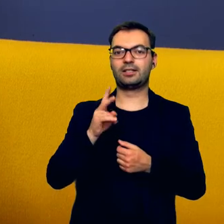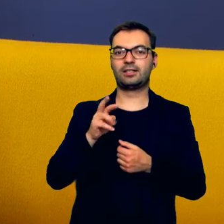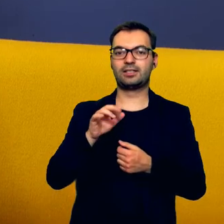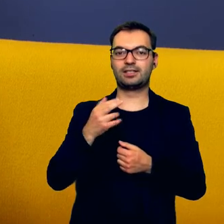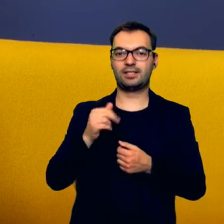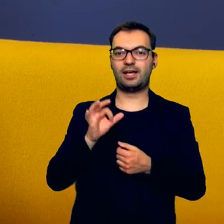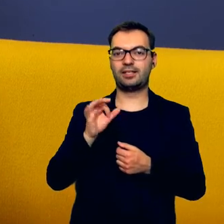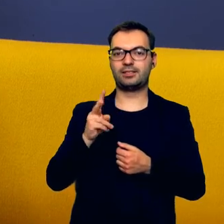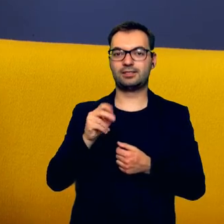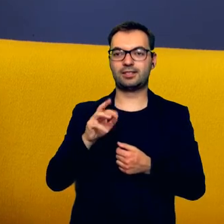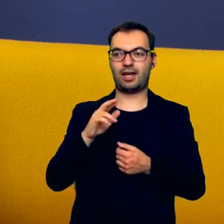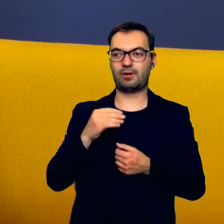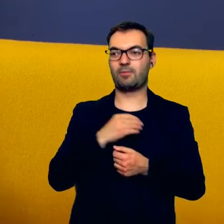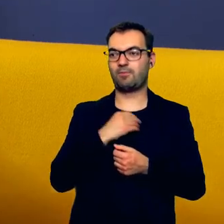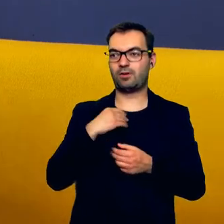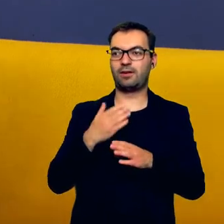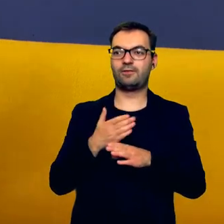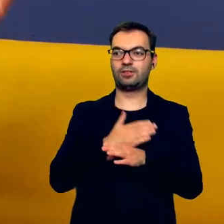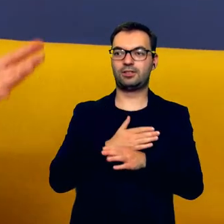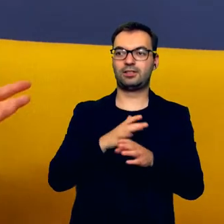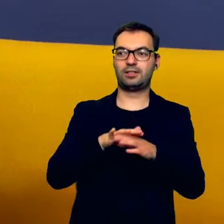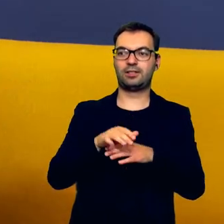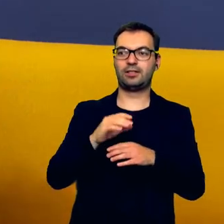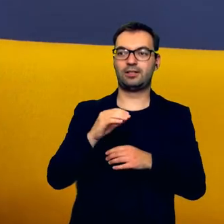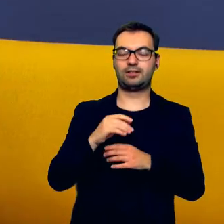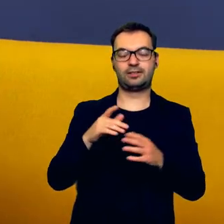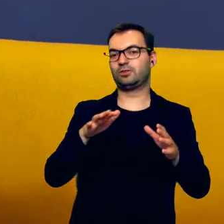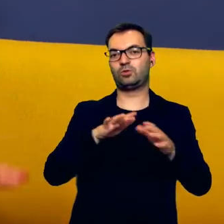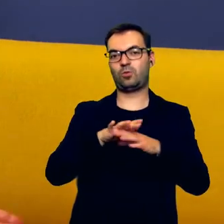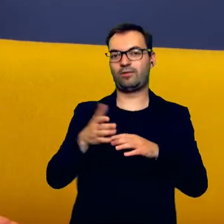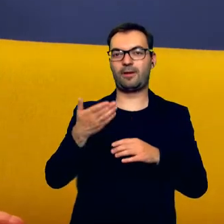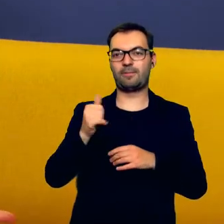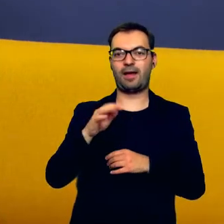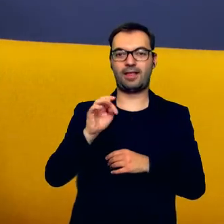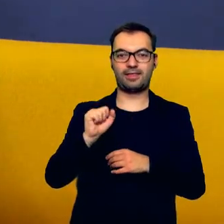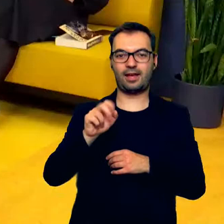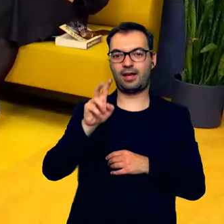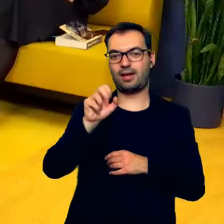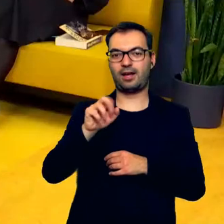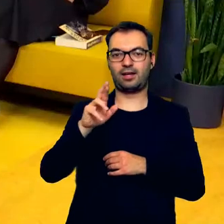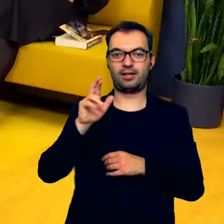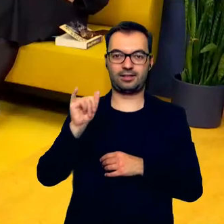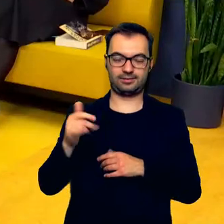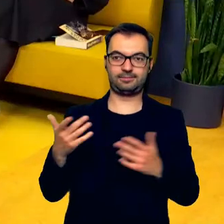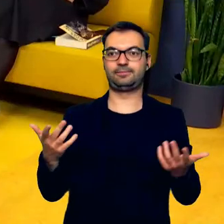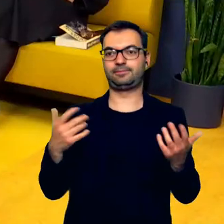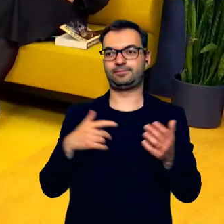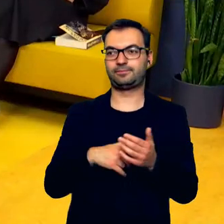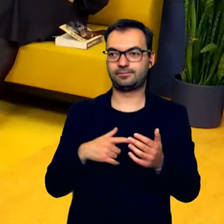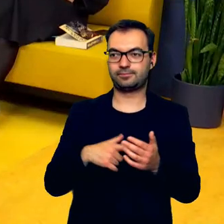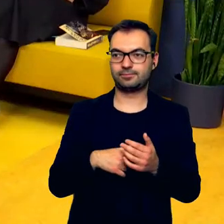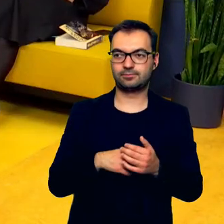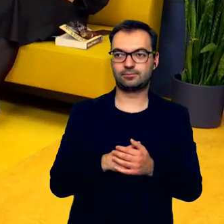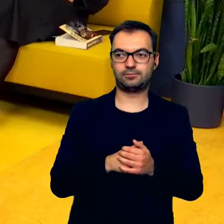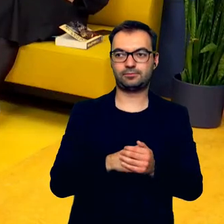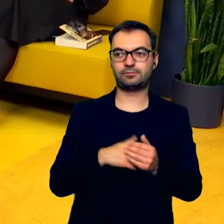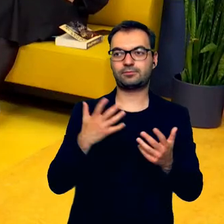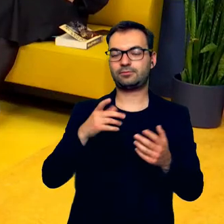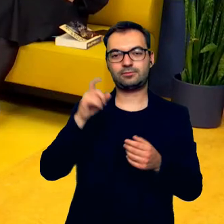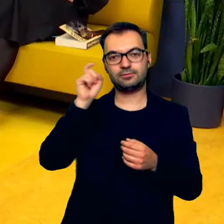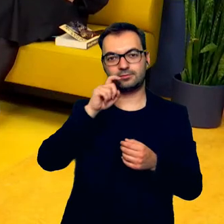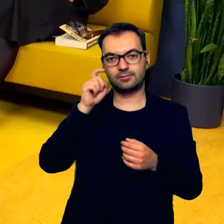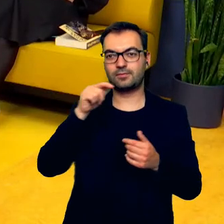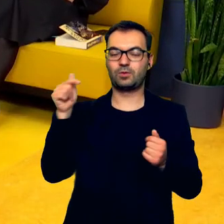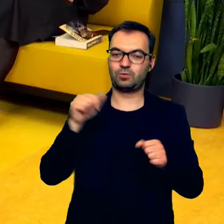Skarbek, nasza Polska, ale wcześniej to słynna, wręcz emblematyczna Mata Hari, prawda? To gdzie